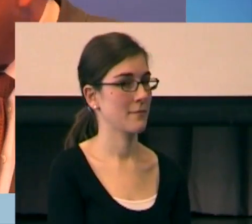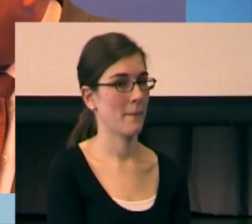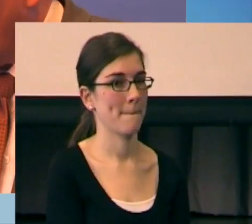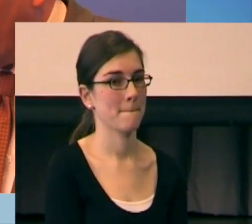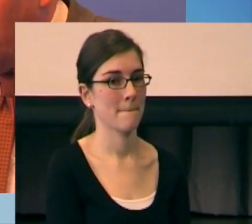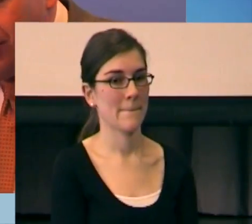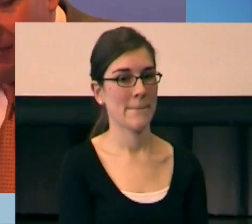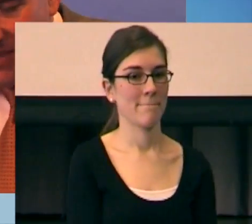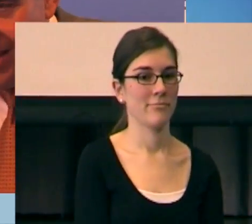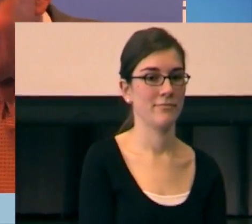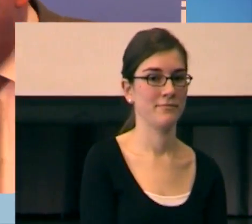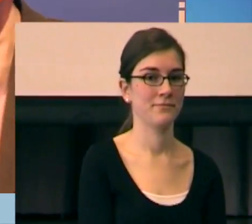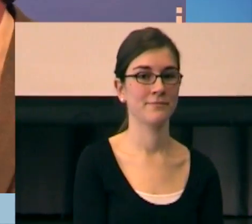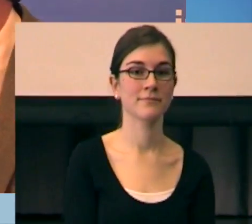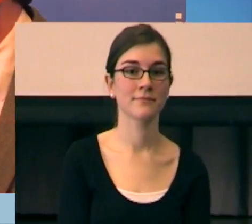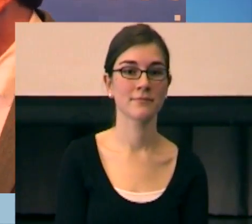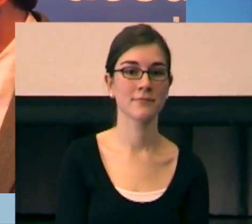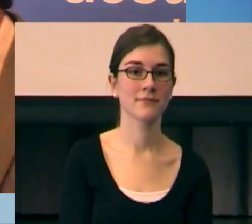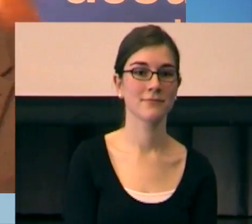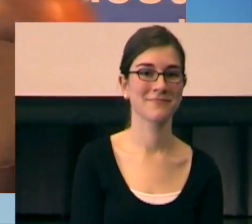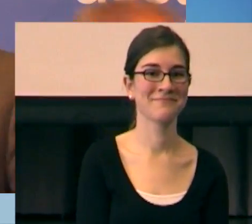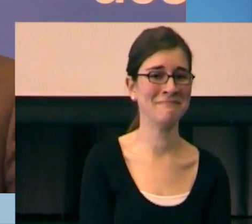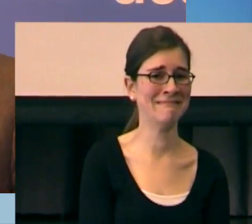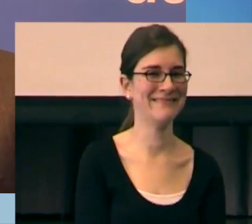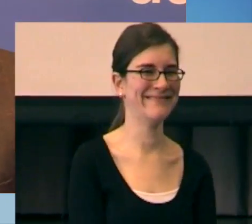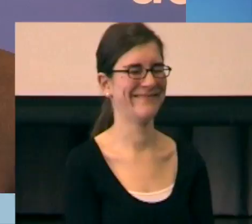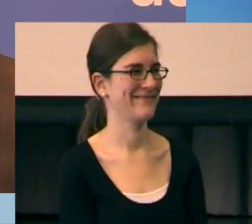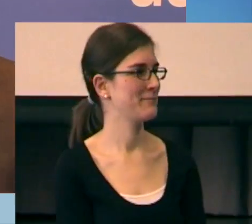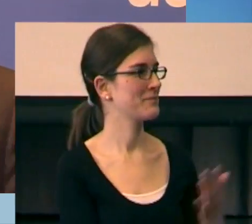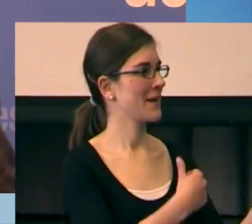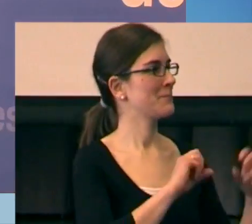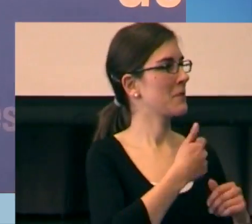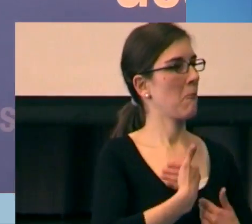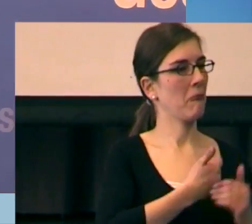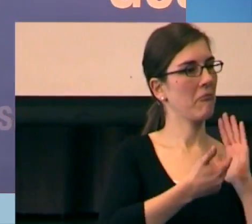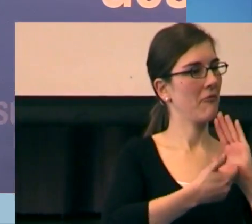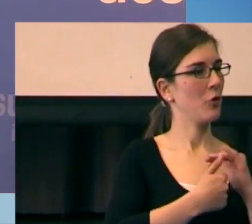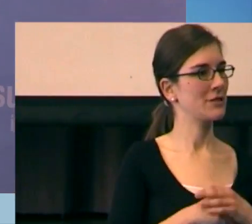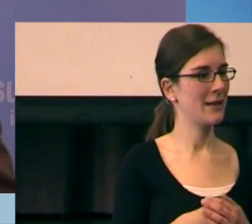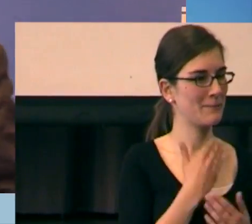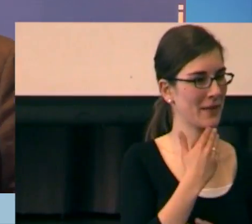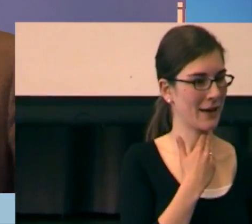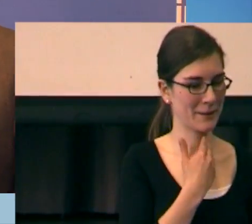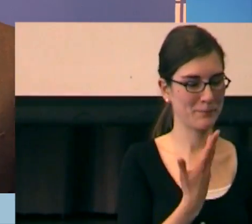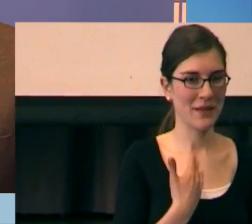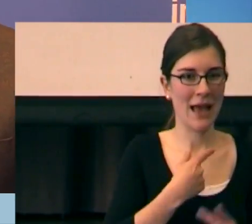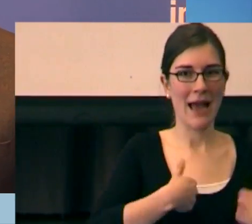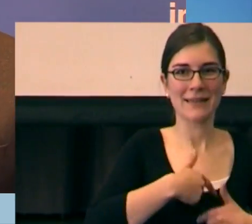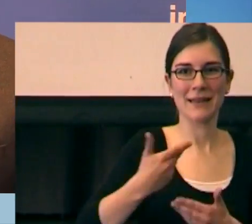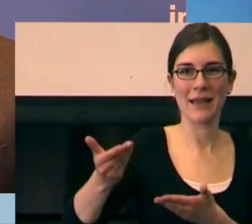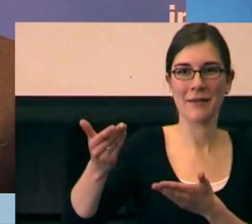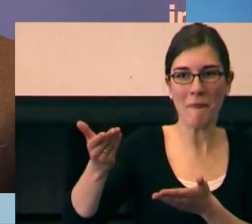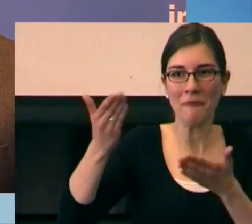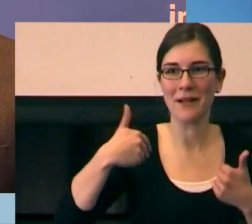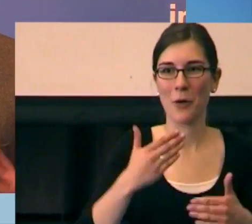Okay, lassen wir das mal herstellen. So, jetzt erstmal von meiner Seite auch nochmal. Seien Sie ganz herzlich begrüßt.